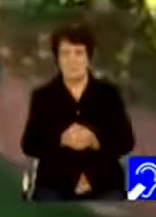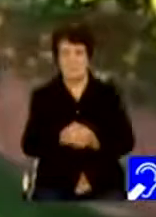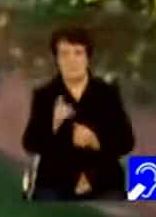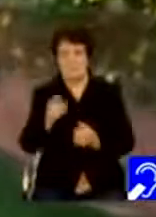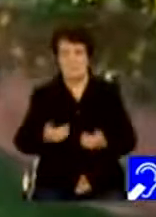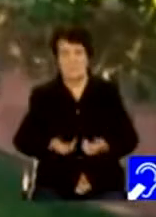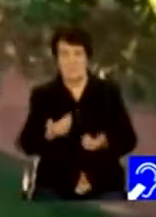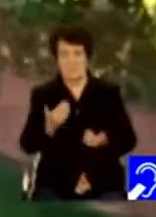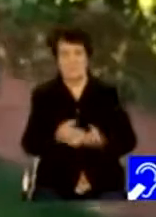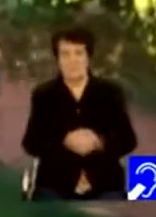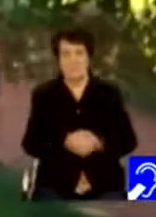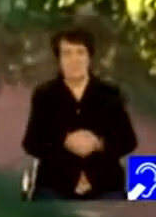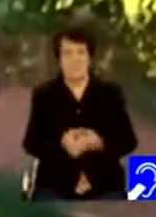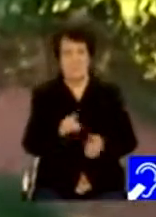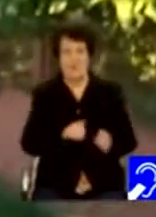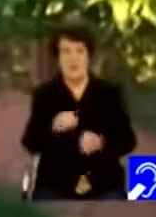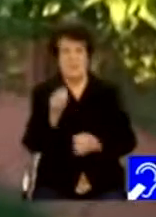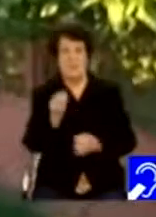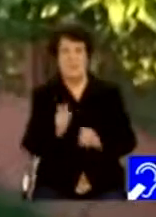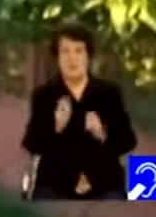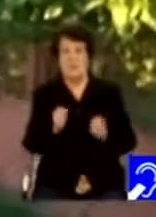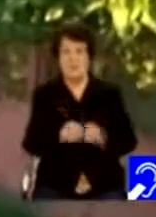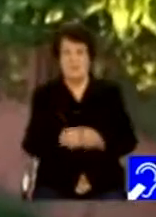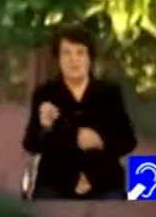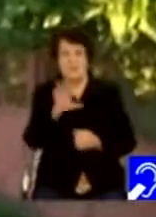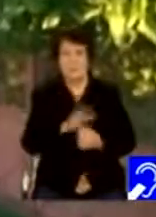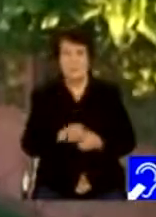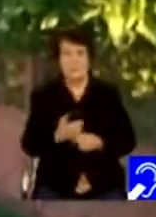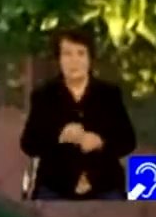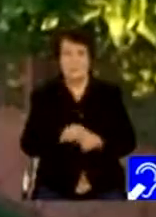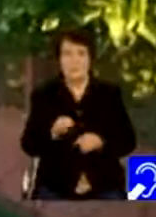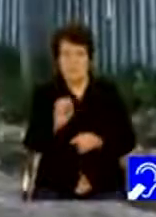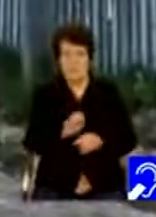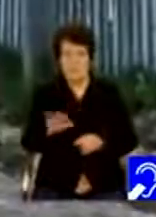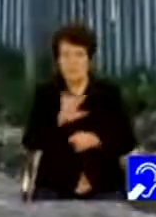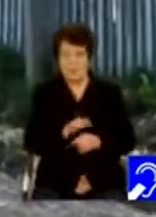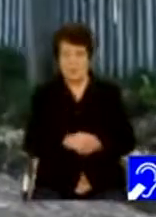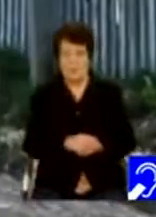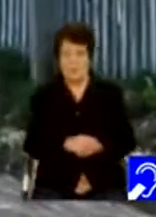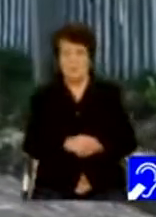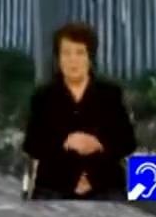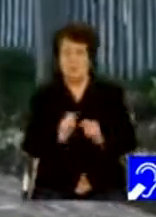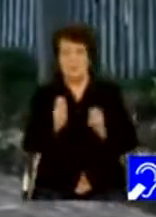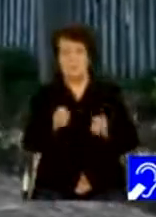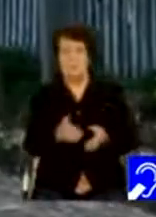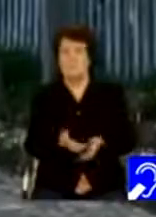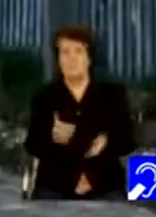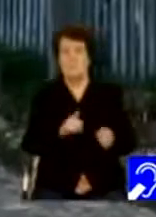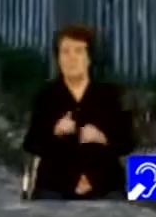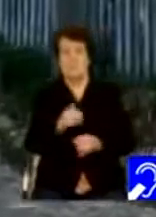în bine. Unii sunt bani și ei care s-au fost, da, așa, acordurile toate europene în care au fost către Europa, așa, unii sunt bani și ei, unii sunt. Nu, au fost